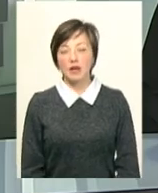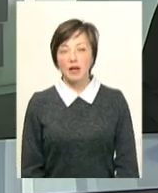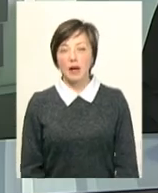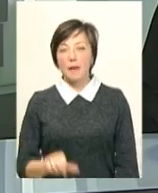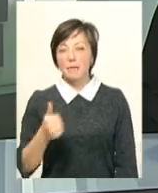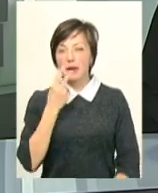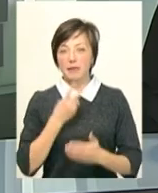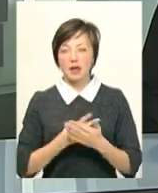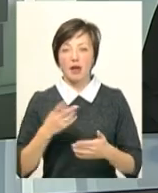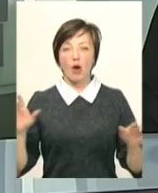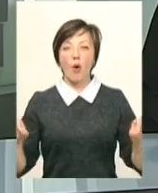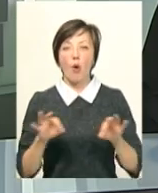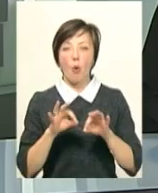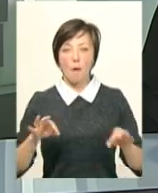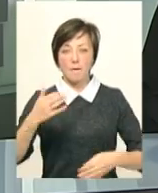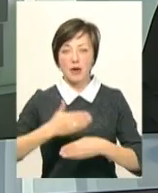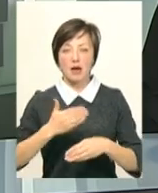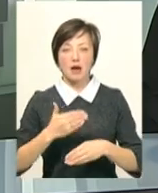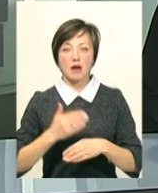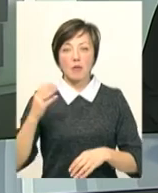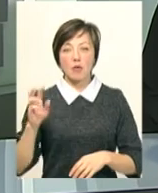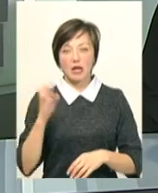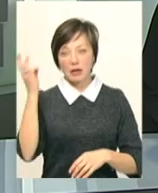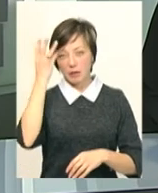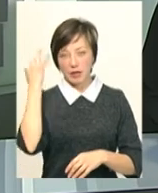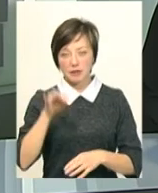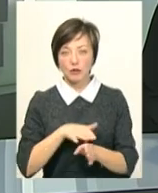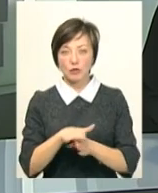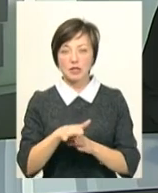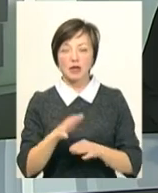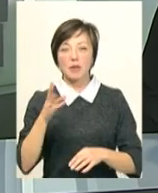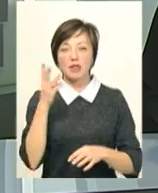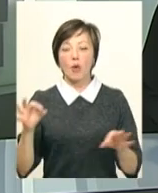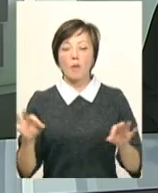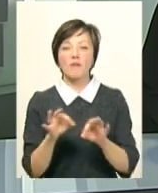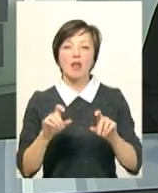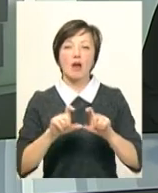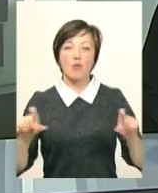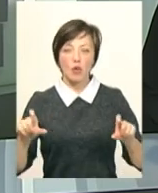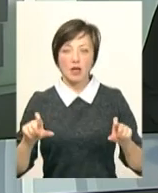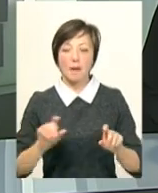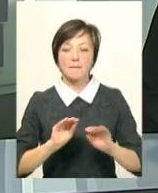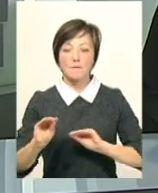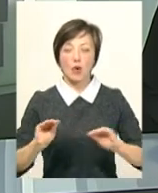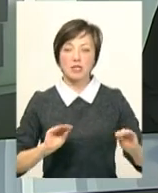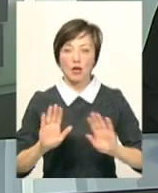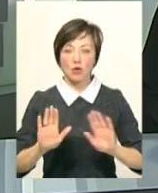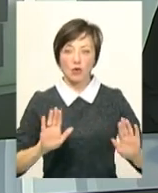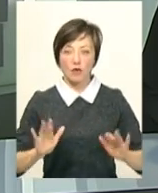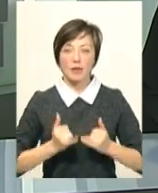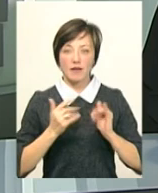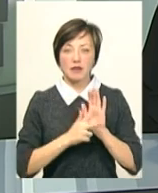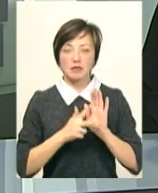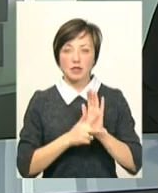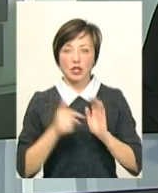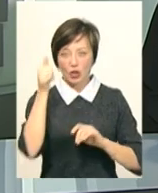Прем'єра опери «Богдан Хмельницький» за мотивами Костянтина Данькевича відбудеться в Хмельницькій обласній філармонії. Постановку приурочили